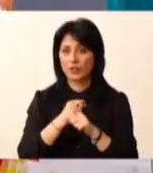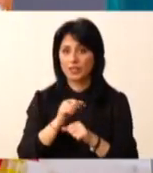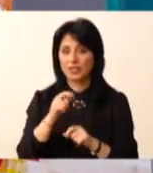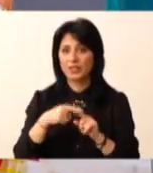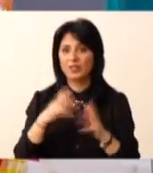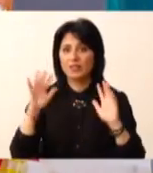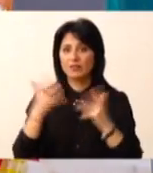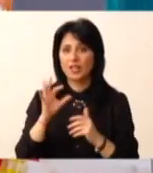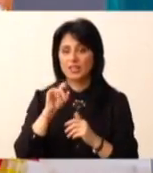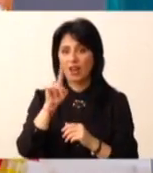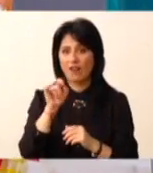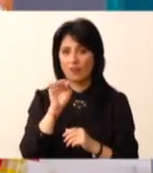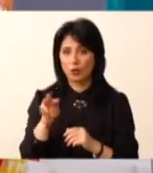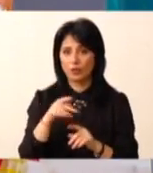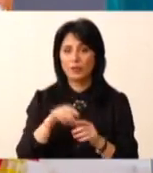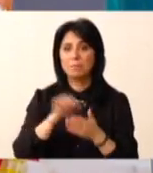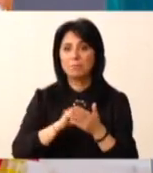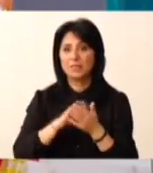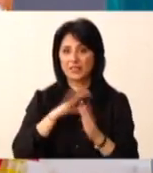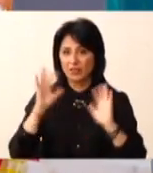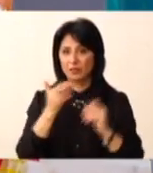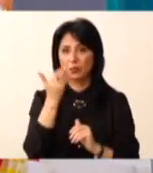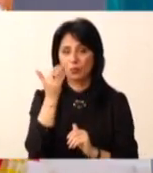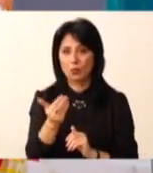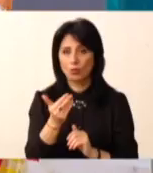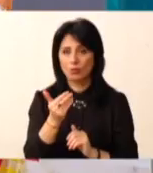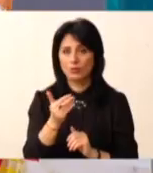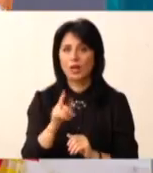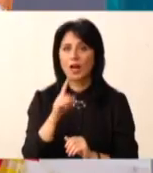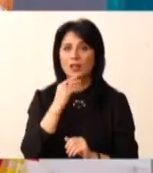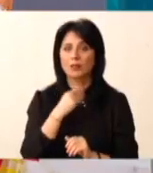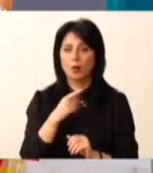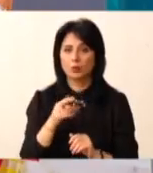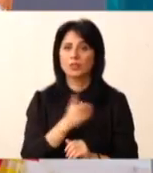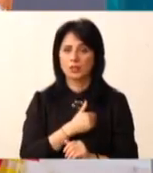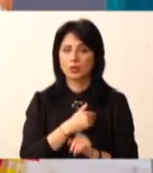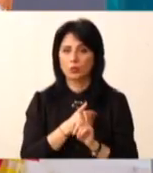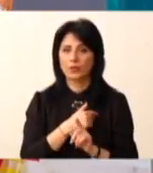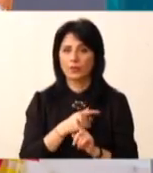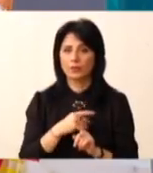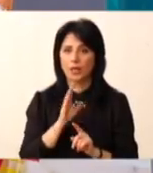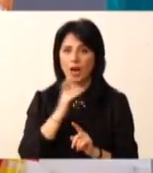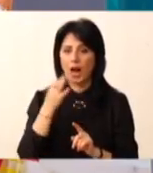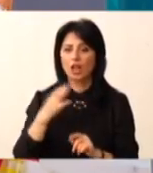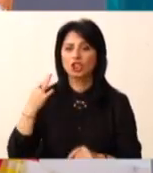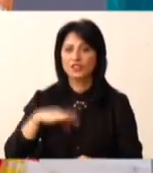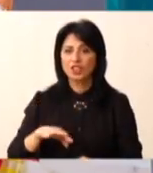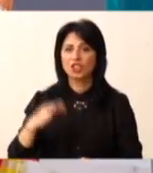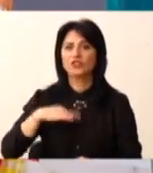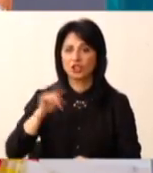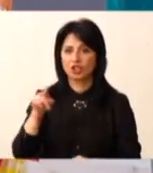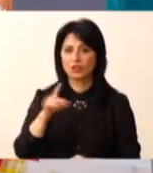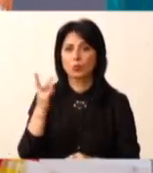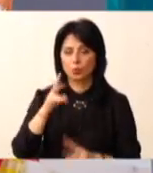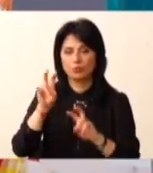აუტოიმუნური თიროიდიტის ფონზე, ანუ მიზეზი იყო აუტოიმუნური თიროიდიტი, რა თქმა უნდა სასურველია, რომ მათ ქალბატონის შვილებიც და